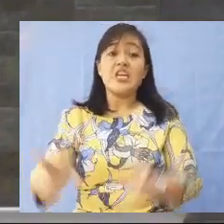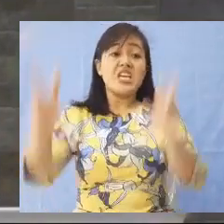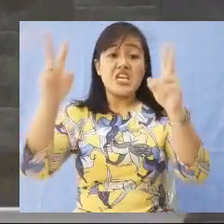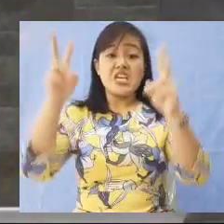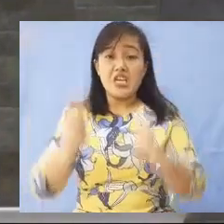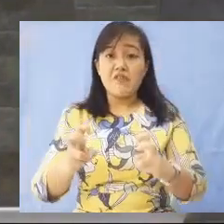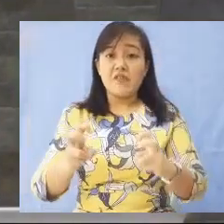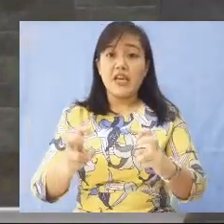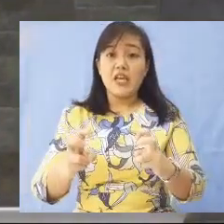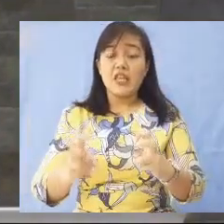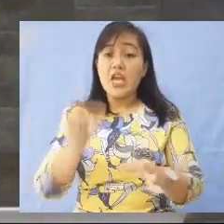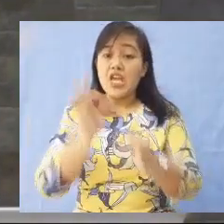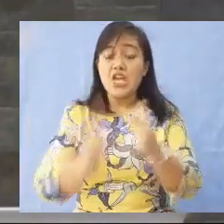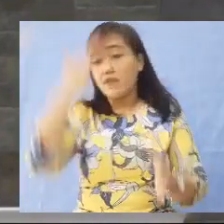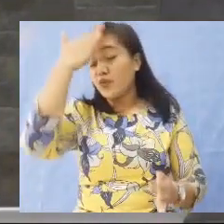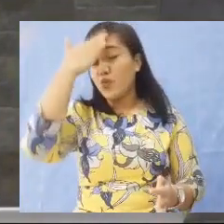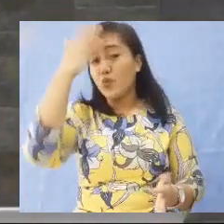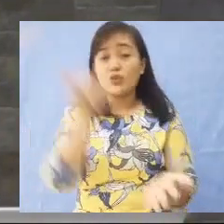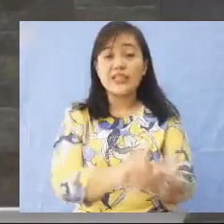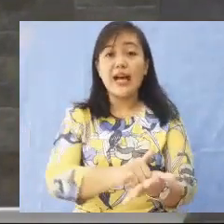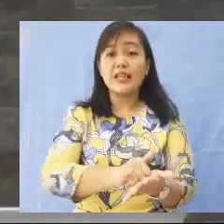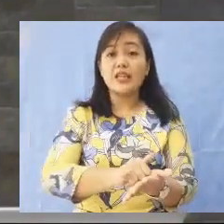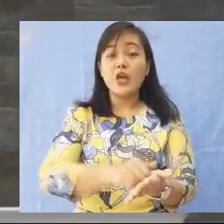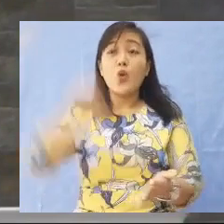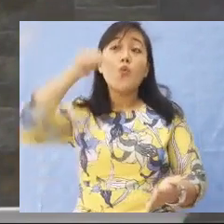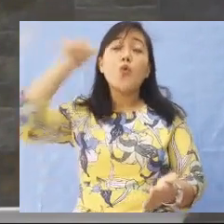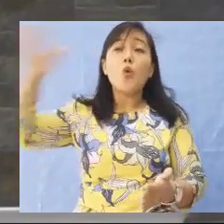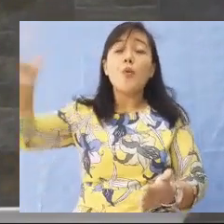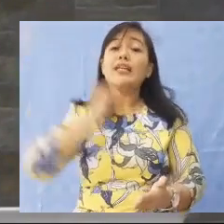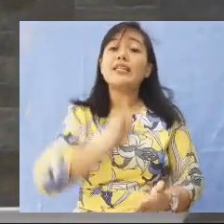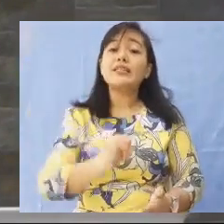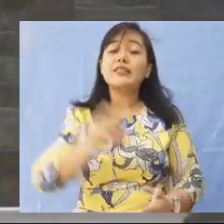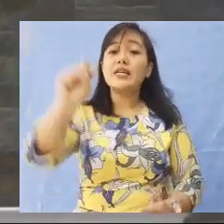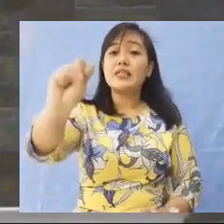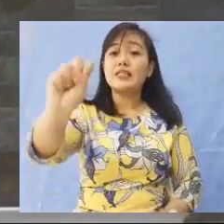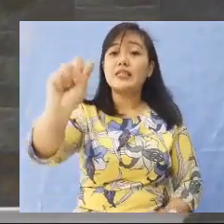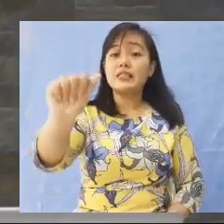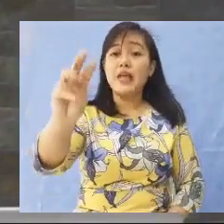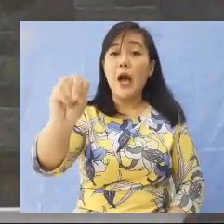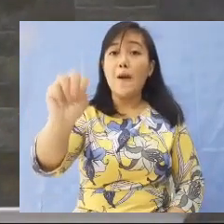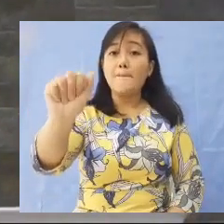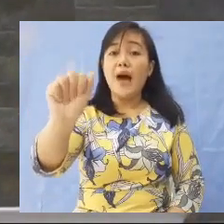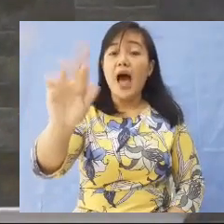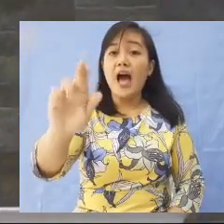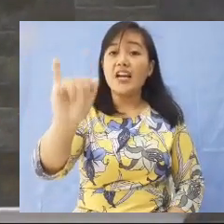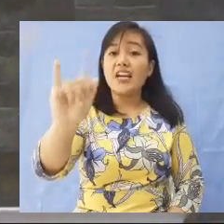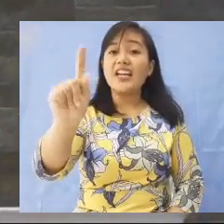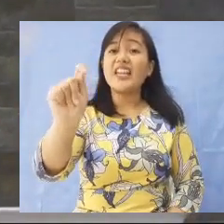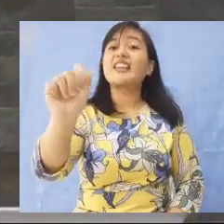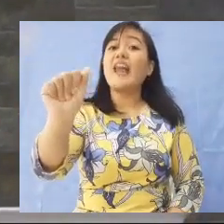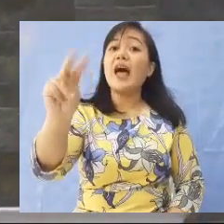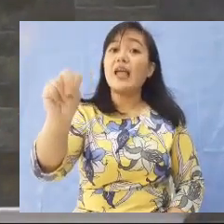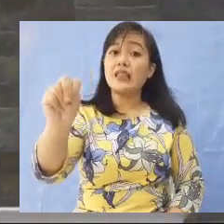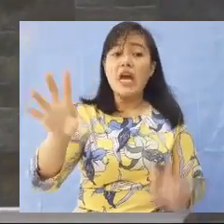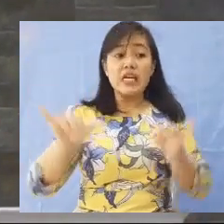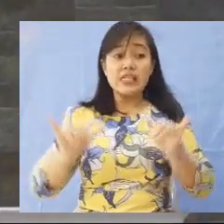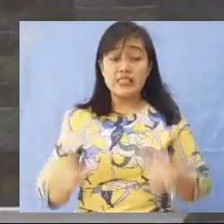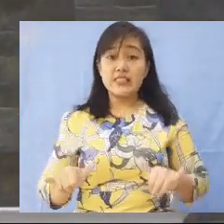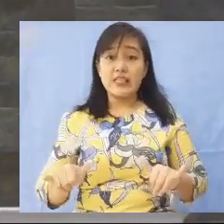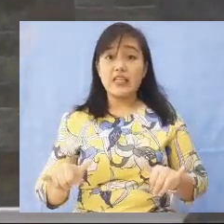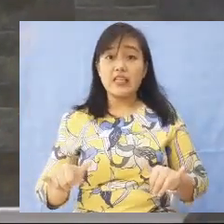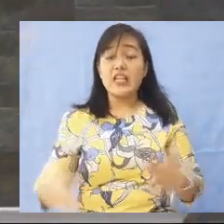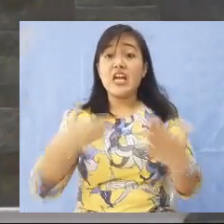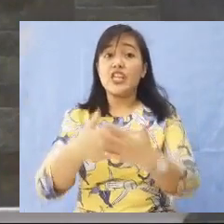kakaiba po yon. Samantalang dito po, example lamang po yun, illustration lamang po yun, pero sa pagkakataon po ng Panginoon